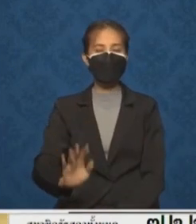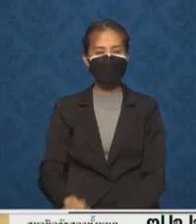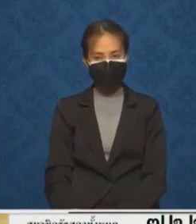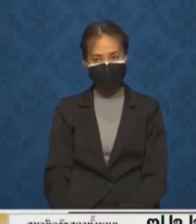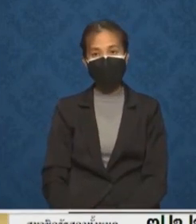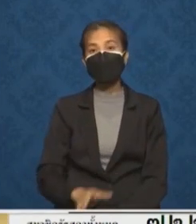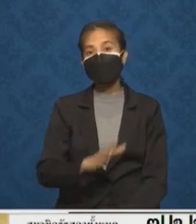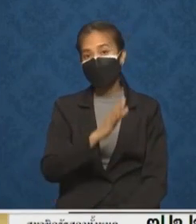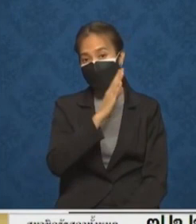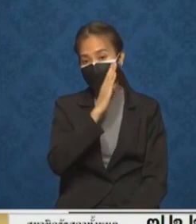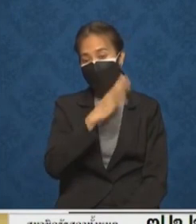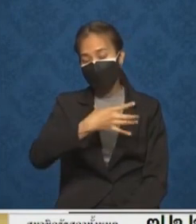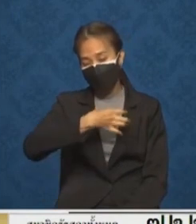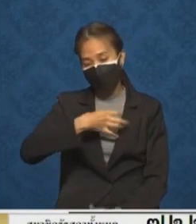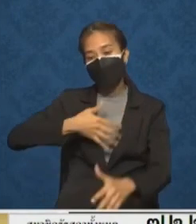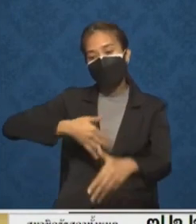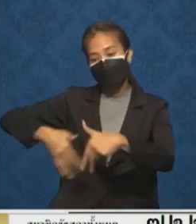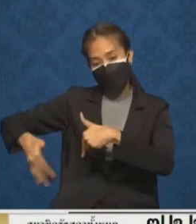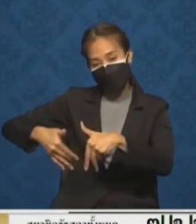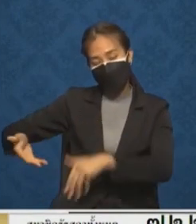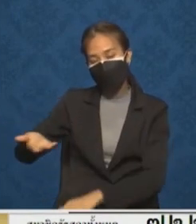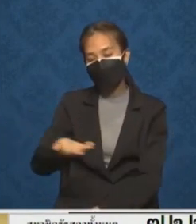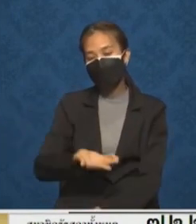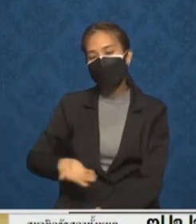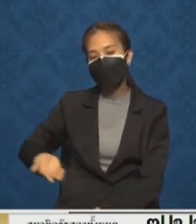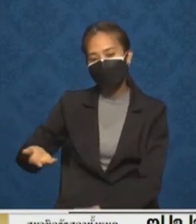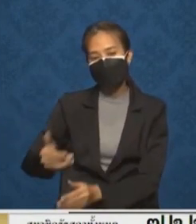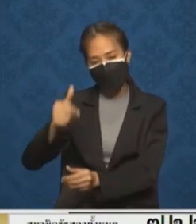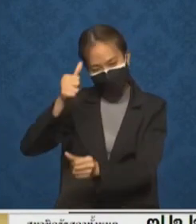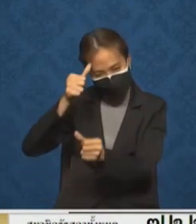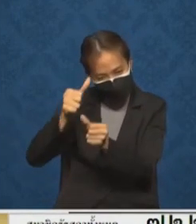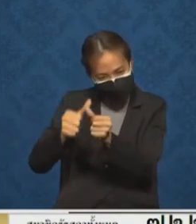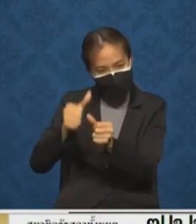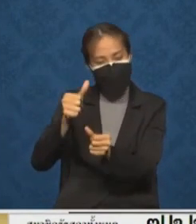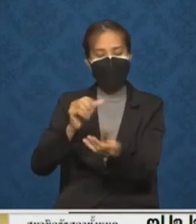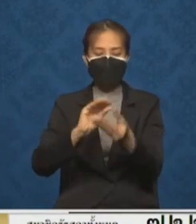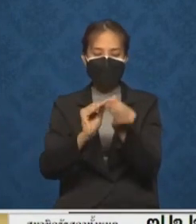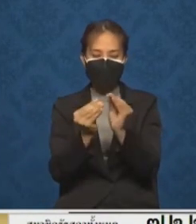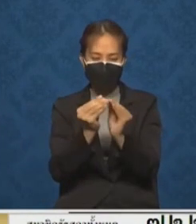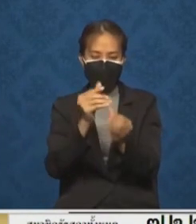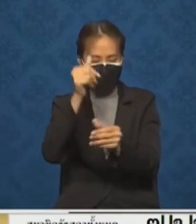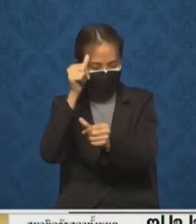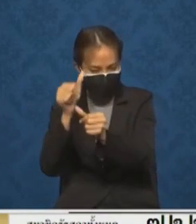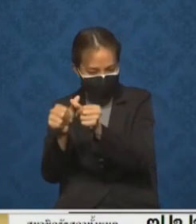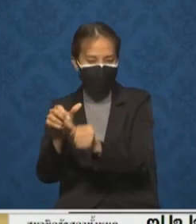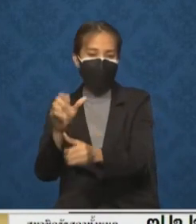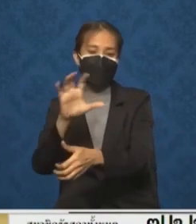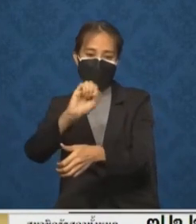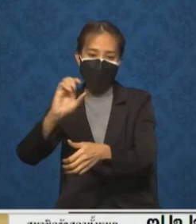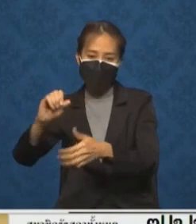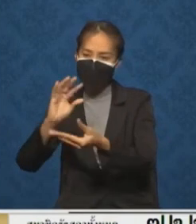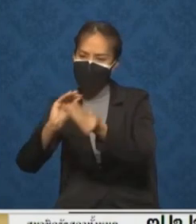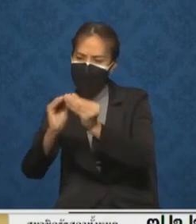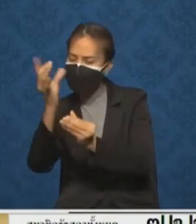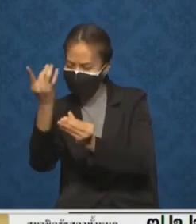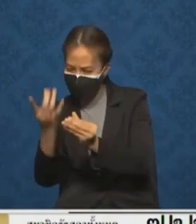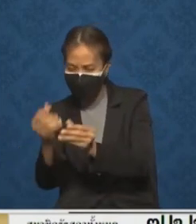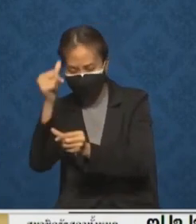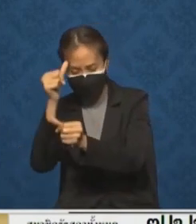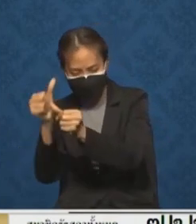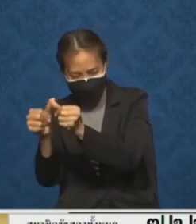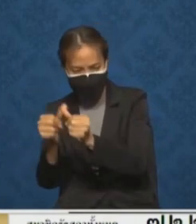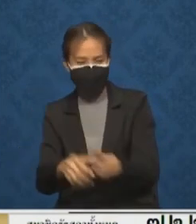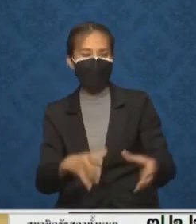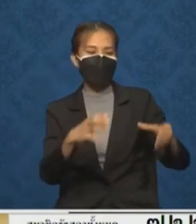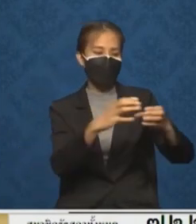ประสงค์จะให้ประชาชนคนเลือกตั้งของเราได้จำบัตรจำเบอร์ของผู้สมัครและของพรรคการเมืองได้เพราะทุกวันนี้ก็